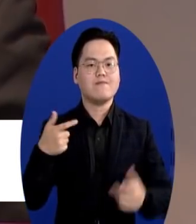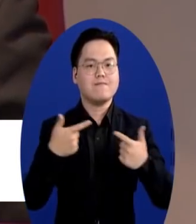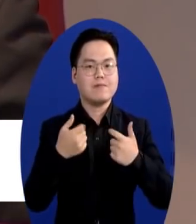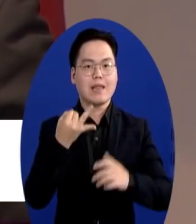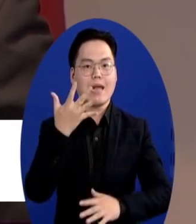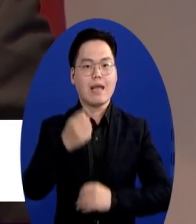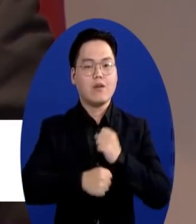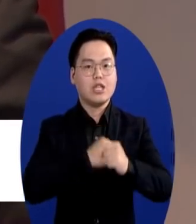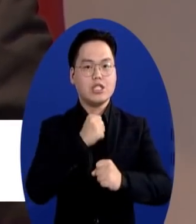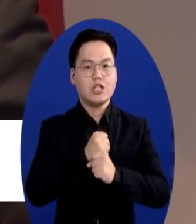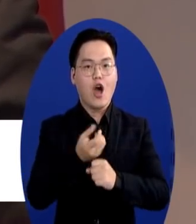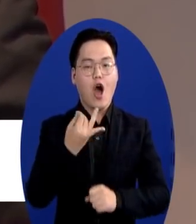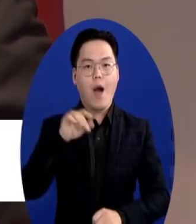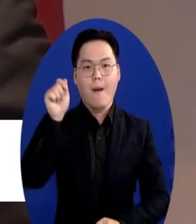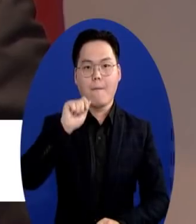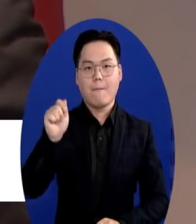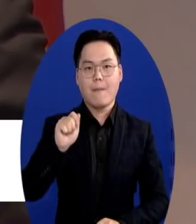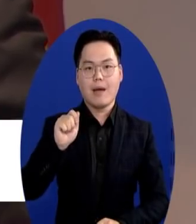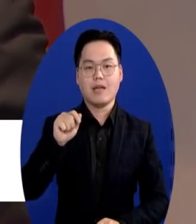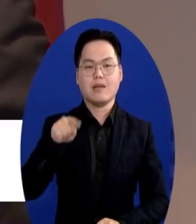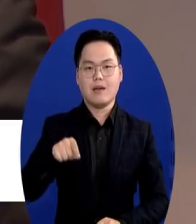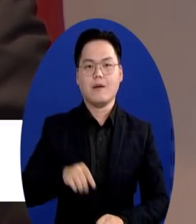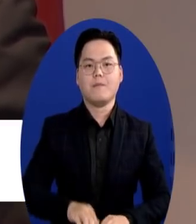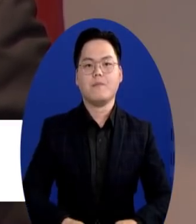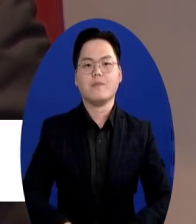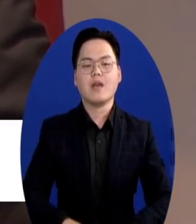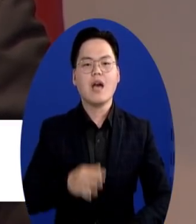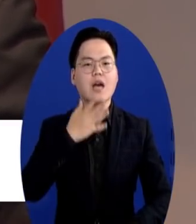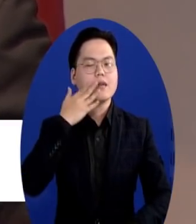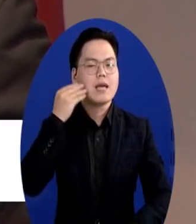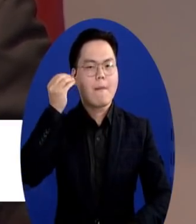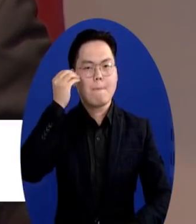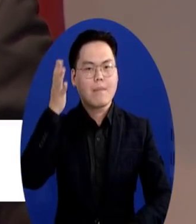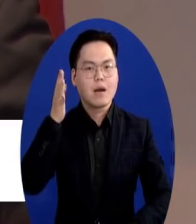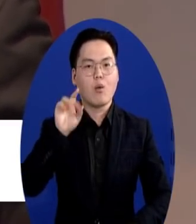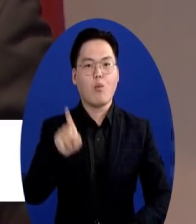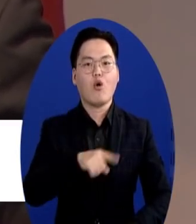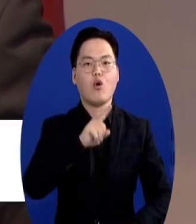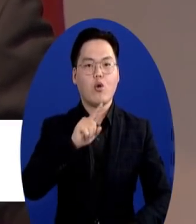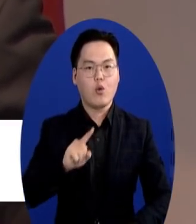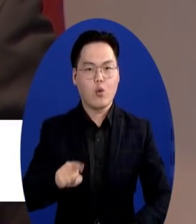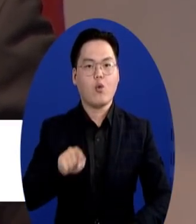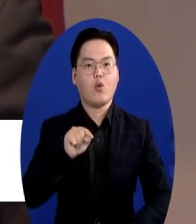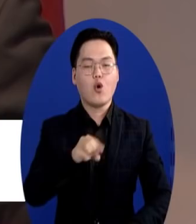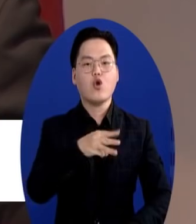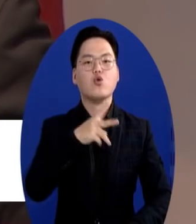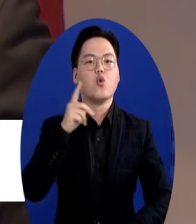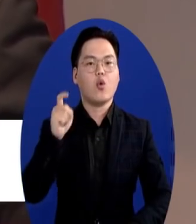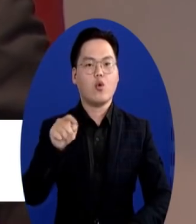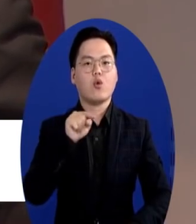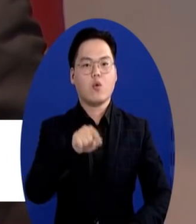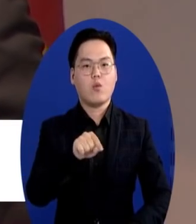бид багтал омогшил дүүрэн тэмдэглэх ёстой. Энэ бол хизээч мартаж хайгарахгүй орхиж боломгүй түүхийн